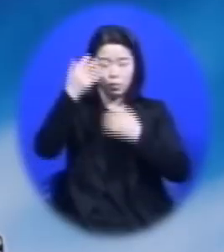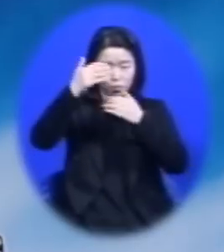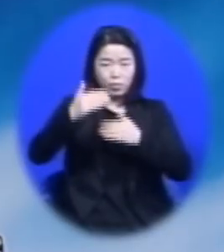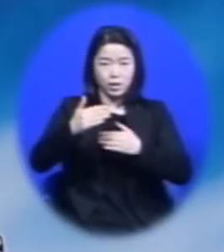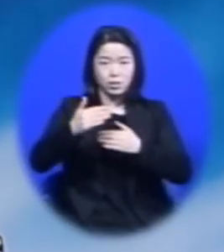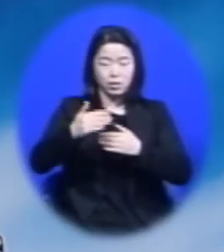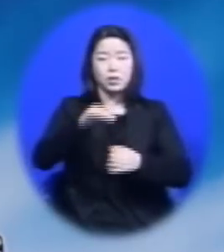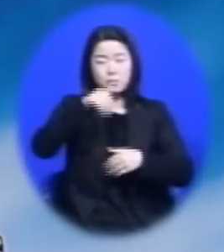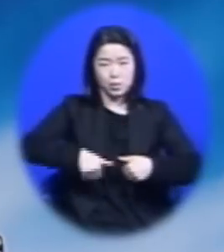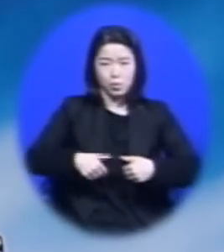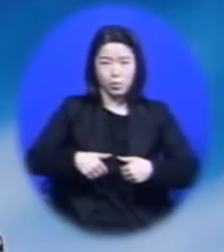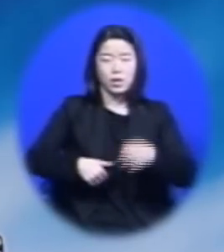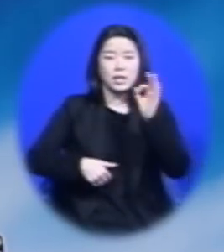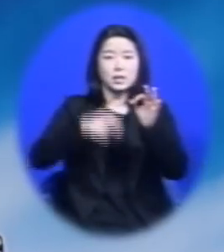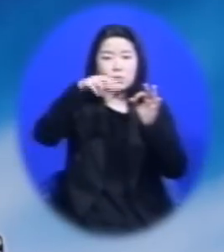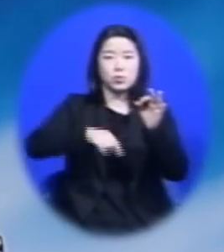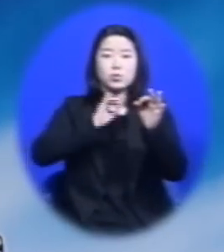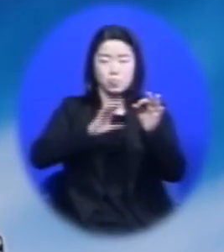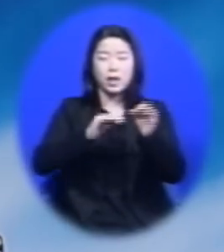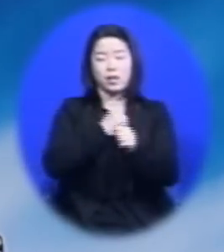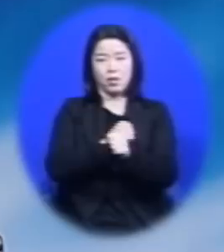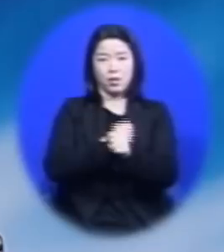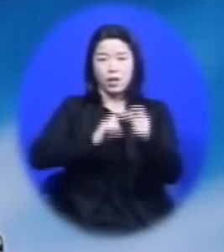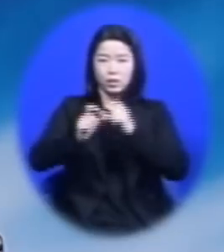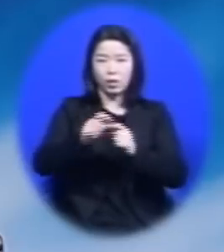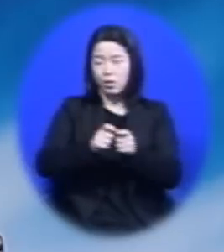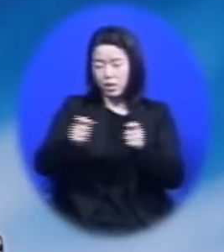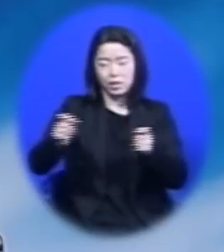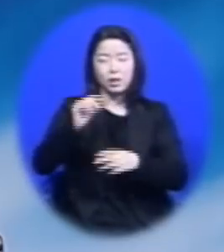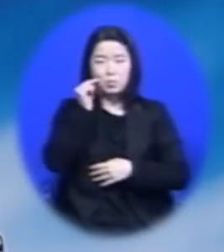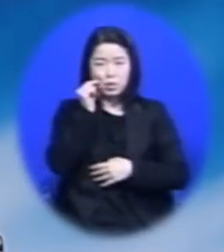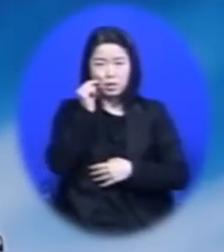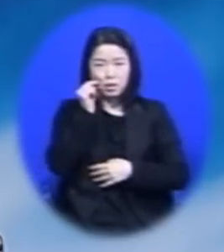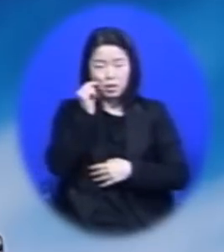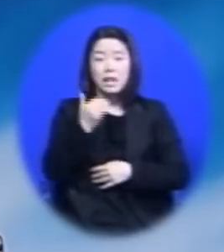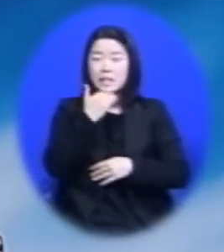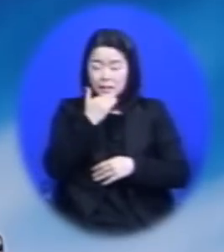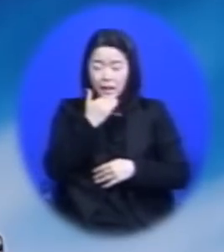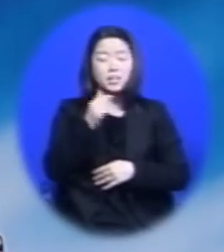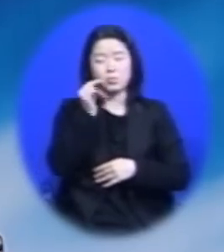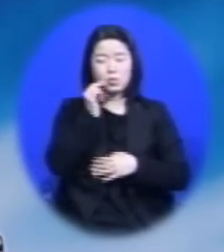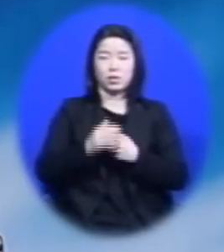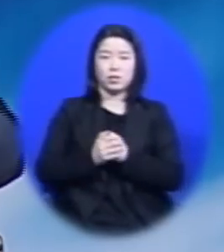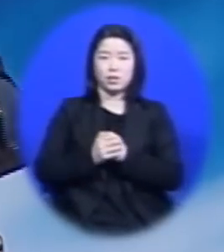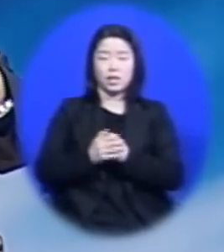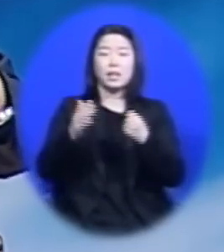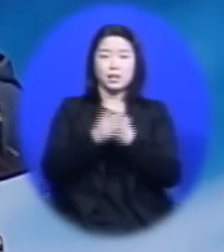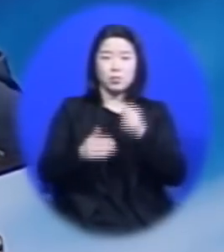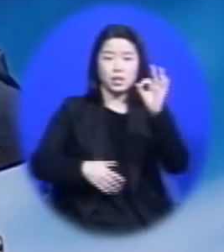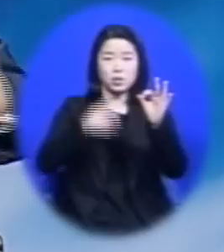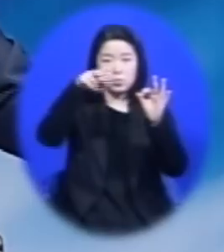그리고 주만 하고 더 길게는 못 하겠어요 기다리기가 못하겠어요 그래서